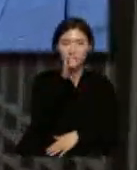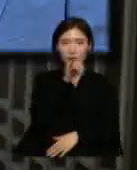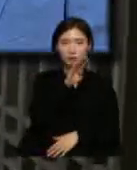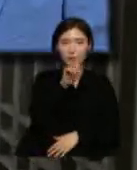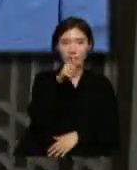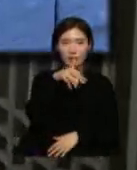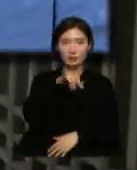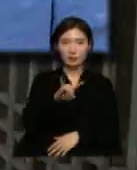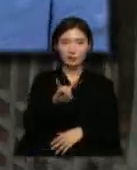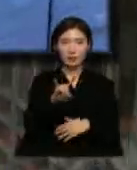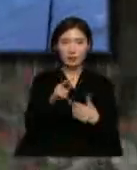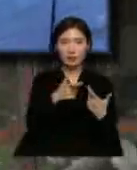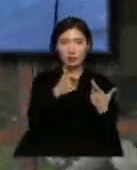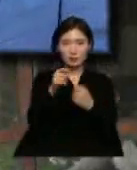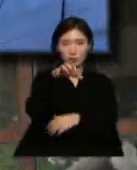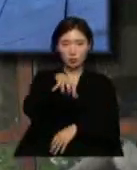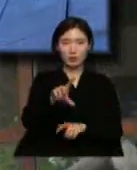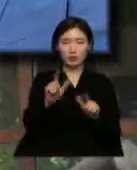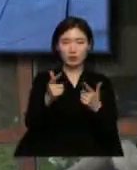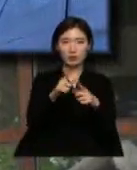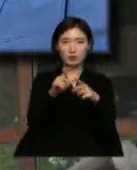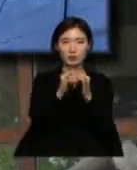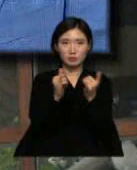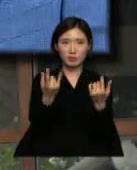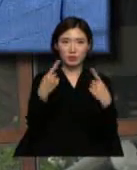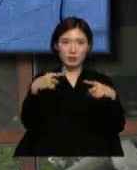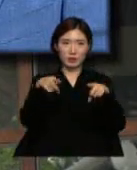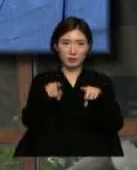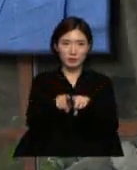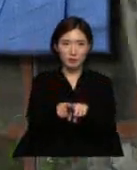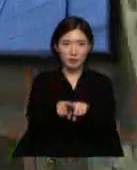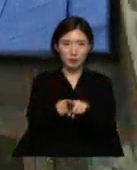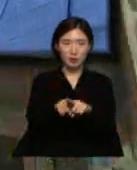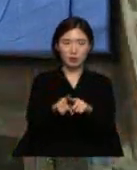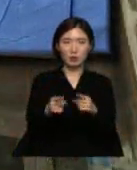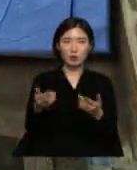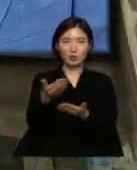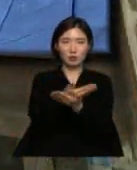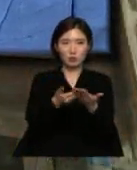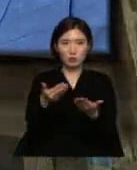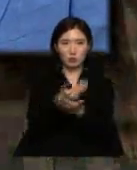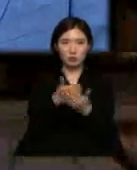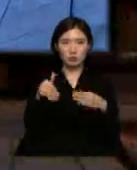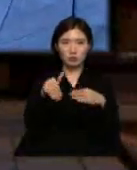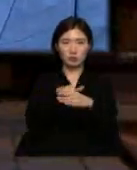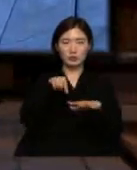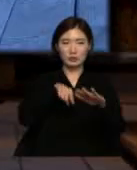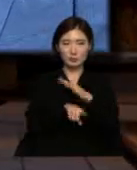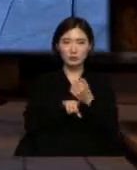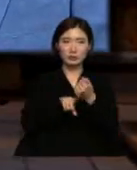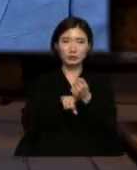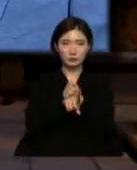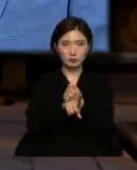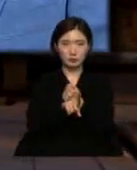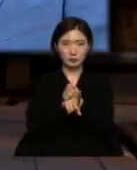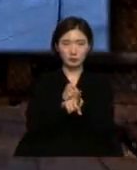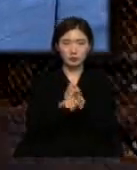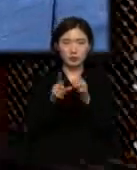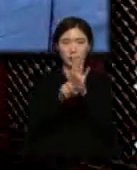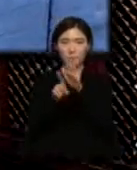있는 그런 현장이 아니라 시민과 함께 호흡하고 또 문화재의 깊은 의미를 알 수 있는